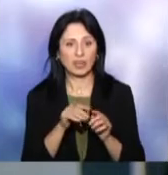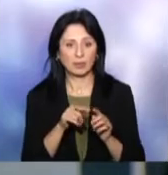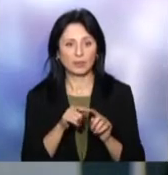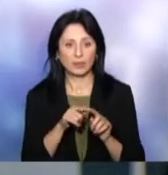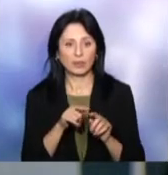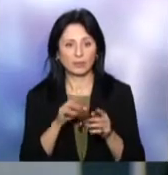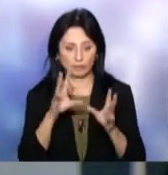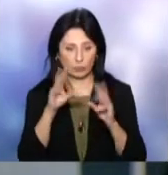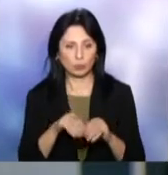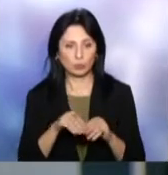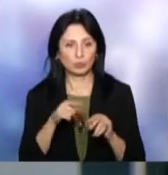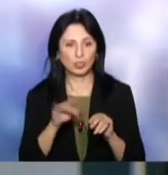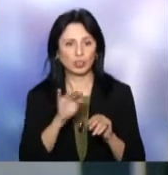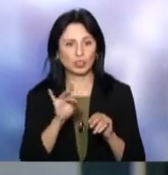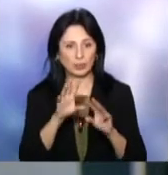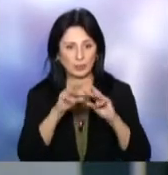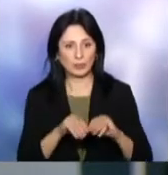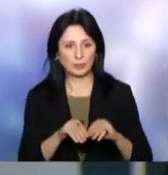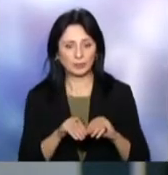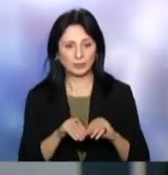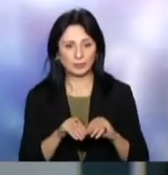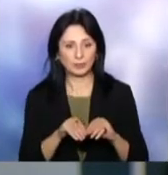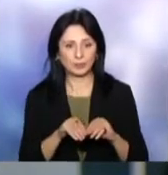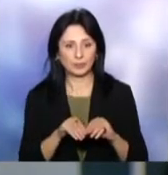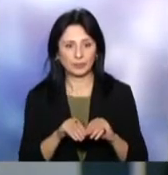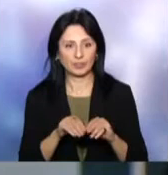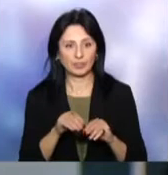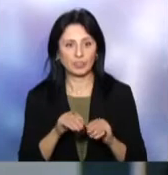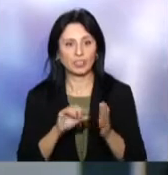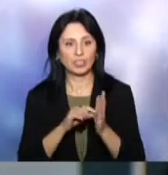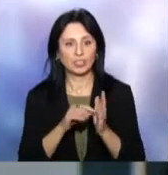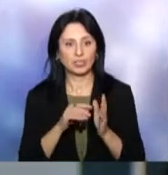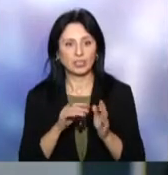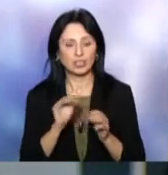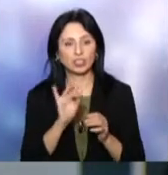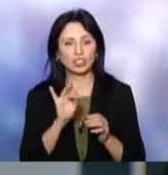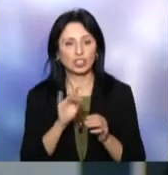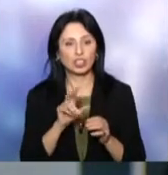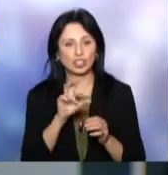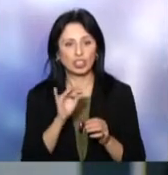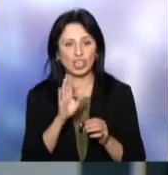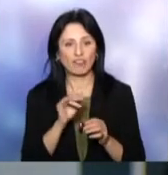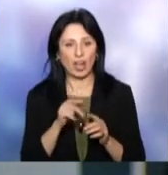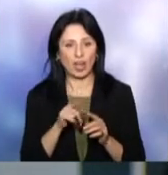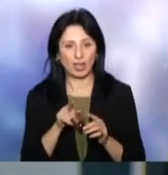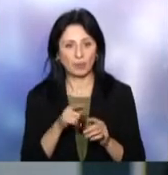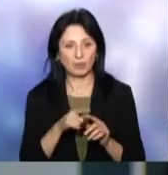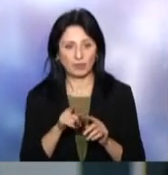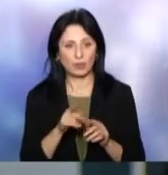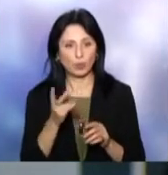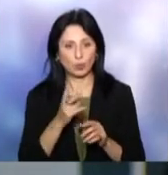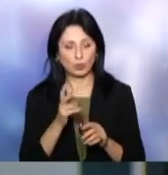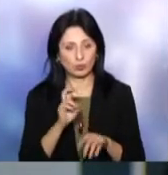არამედ ანატომიურადაც შეამციროს ცხიმოვანი ჯირკვალი. ასეთ უნალობას ისრიათ შემთხვევაში მიმართავთ,